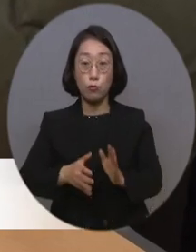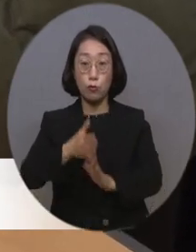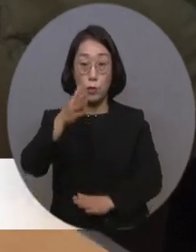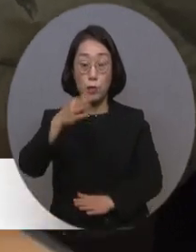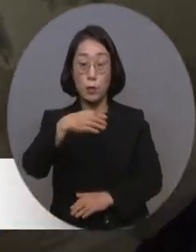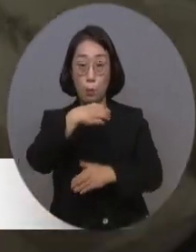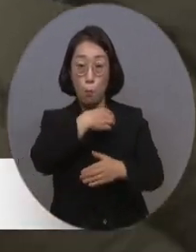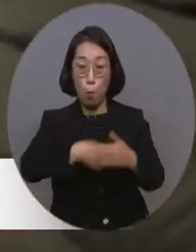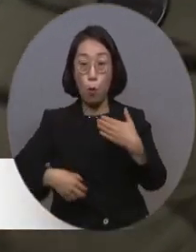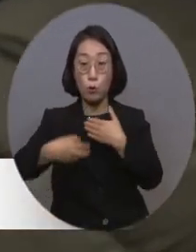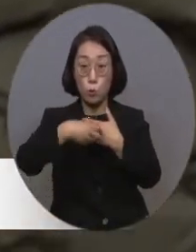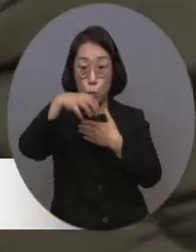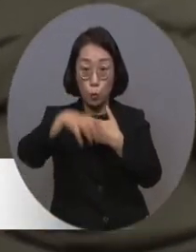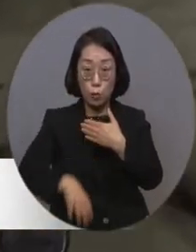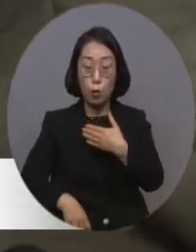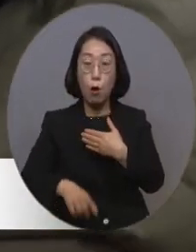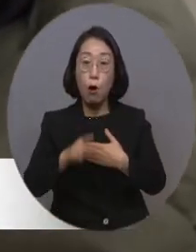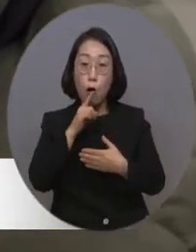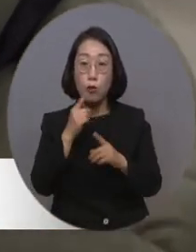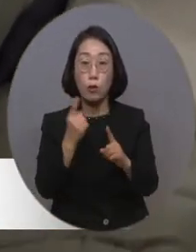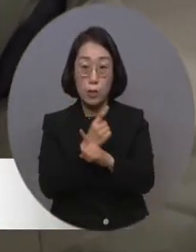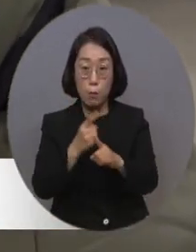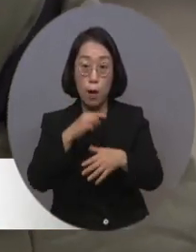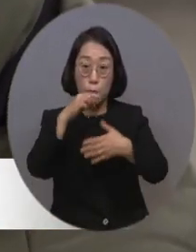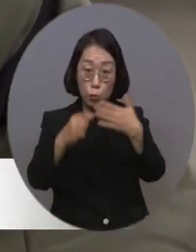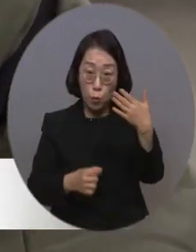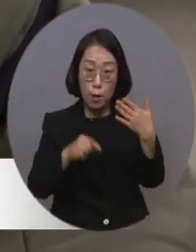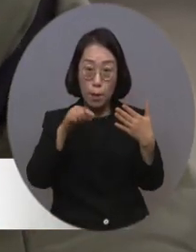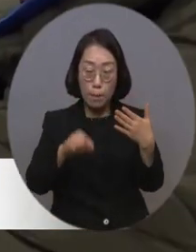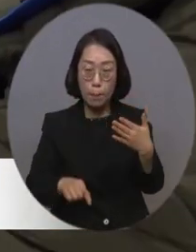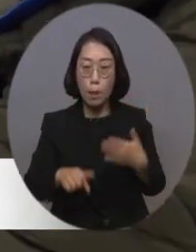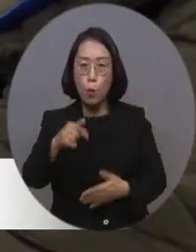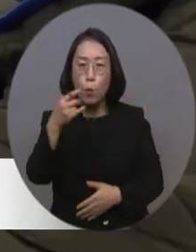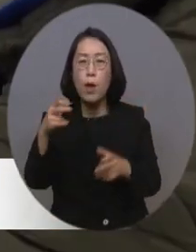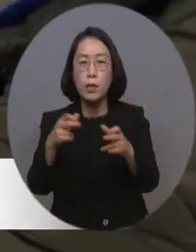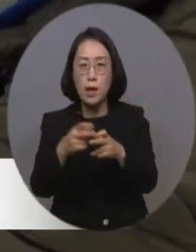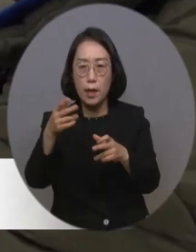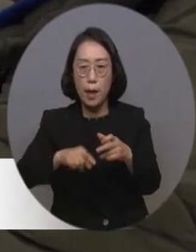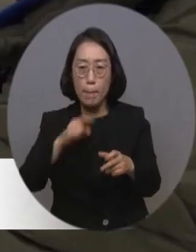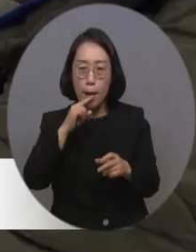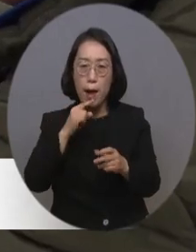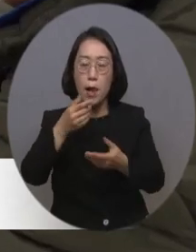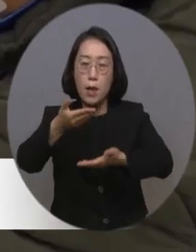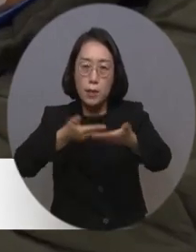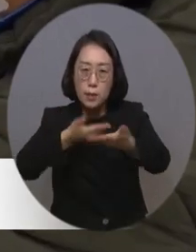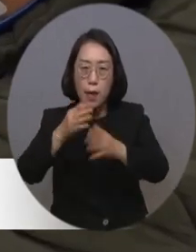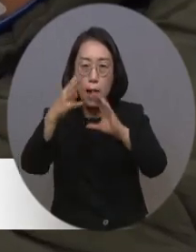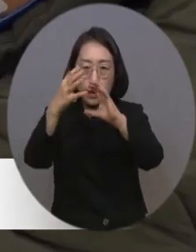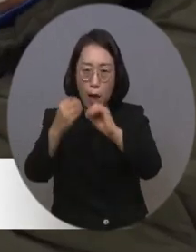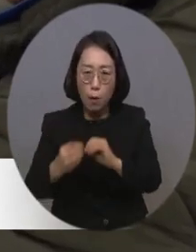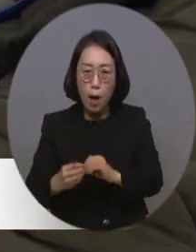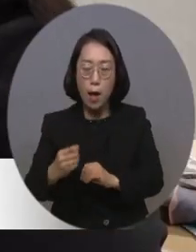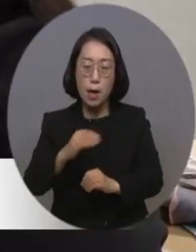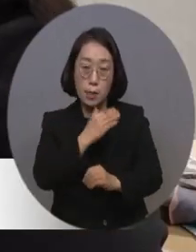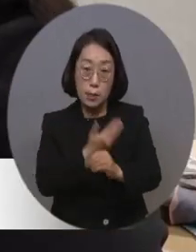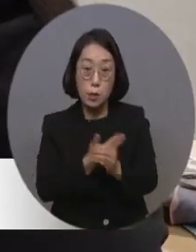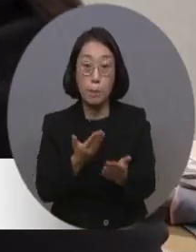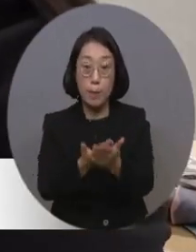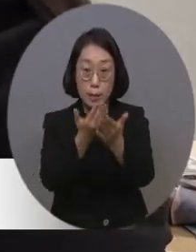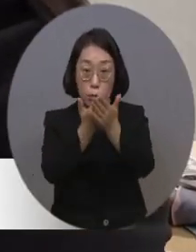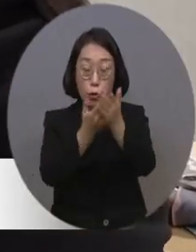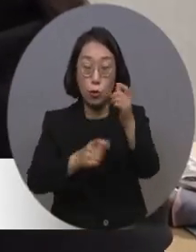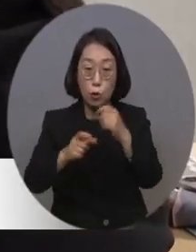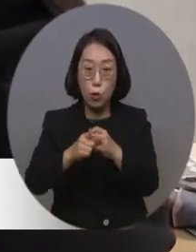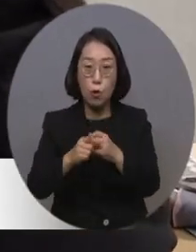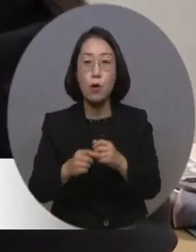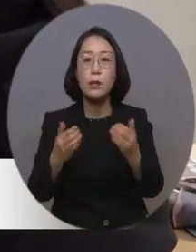보건소는 언어 재활 프로그램을 통해 뇌병변 장애인의 의사소통 능력을 향상하고 대학생들에게는 지역사회